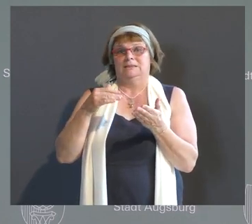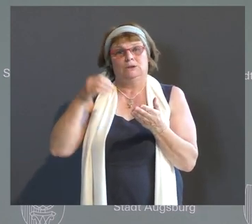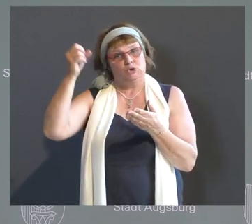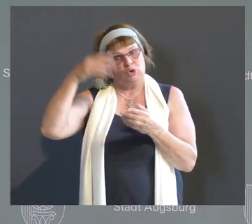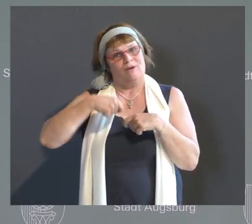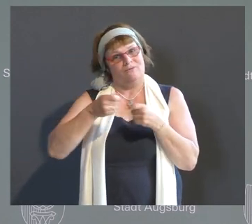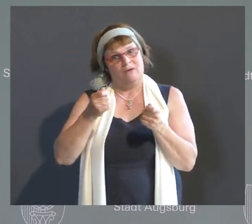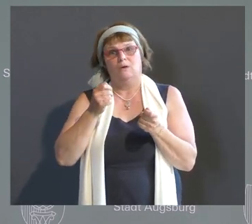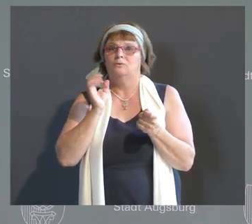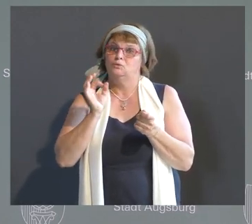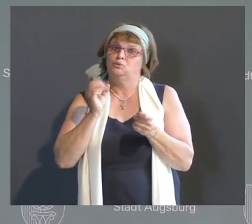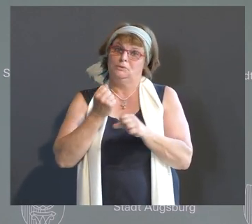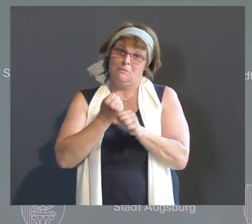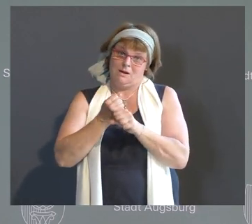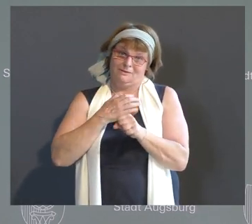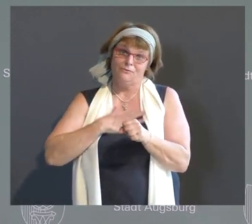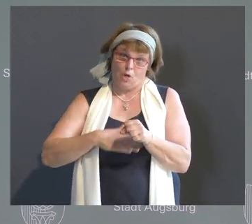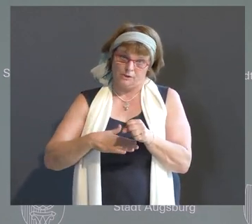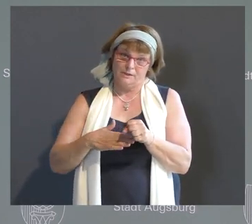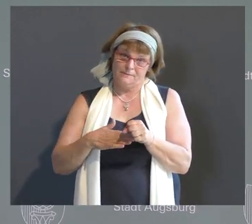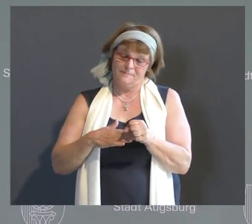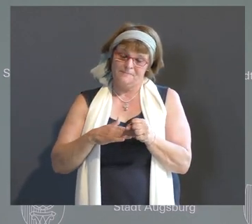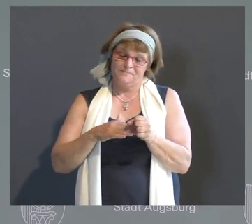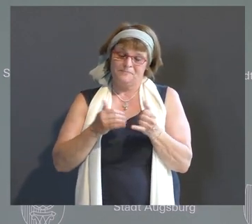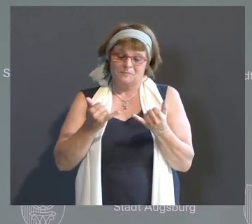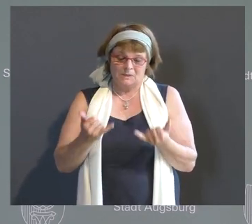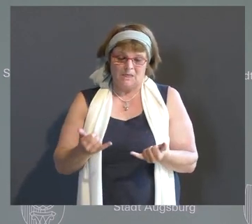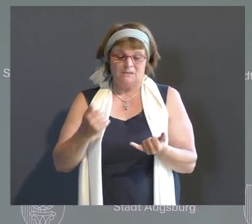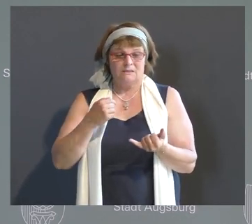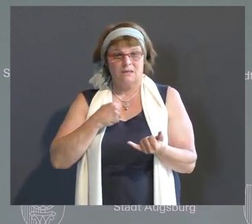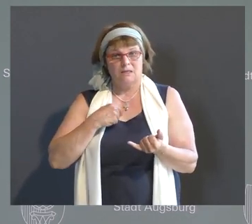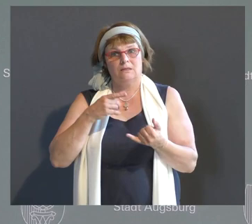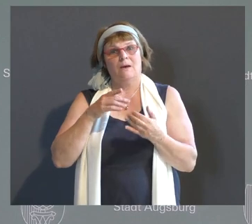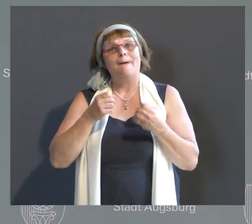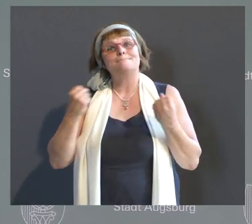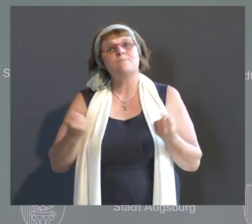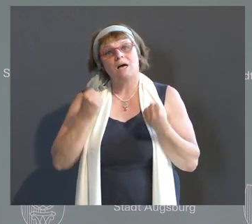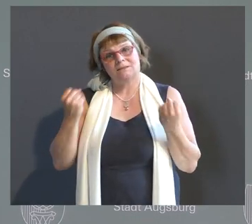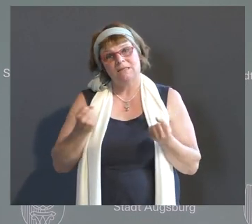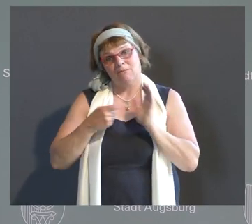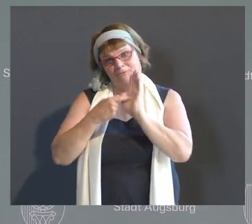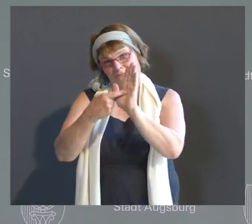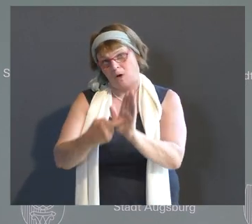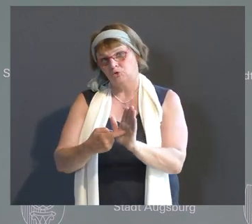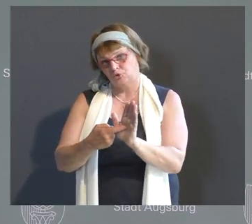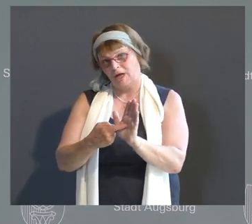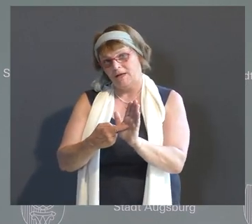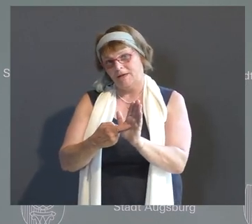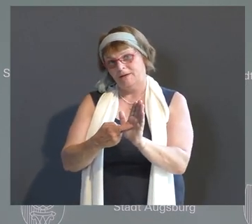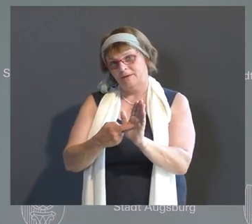sowas. Ich möchte Ihnen jetzt die Maßnahmen vorstellen, die wir gemeinsam mit